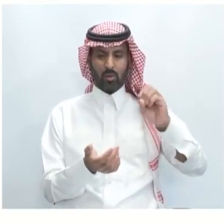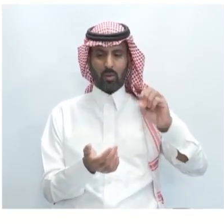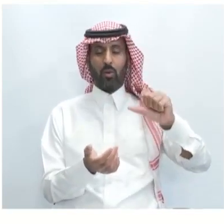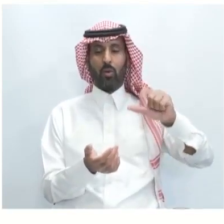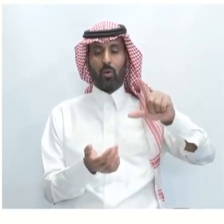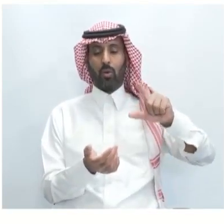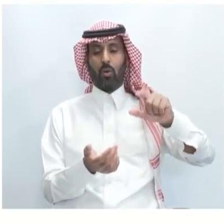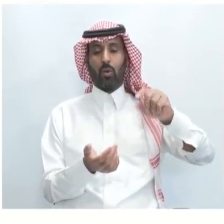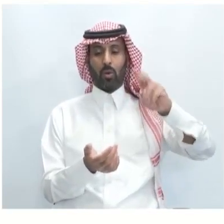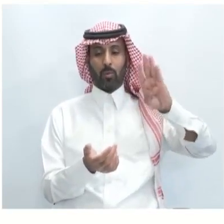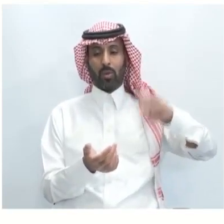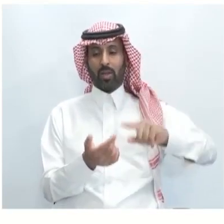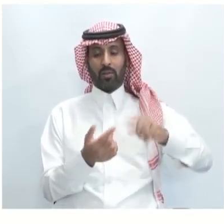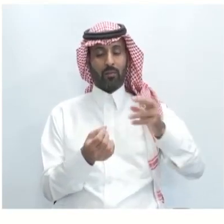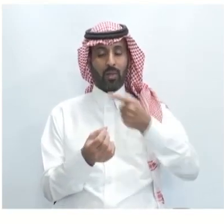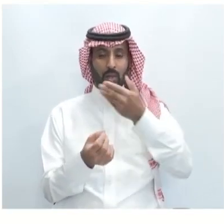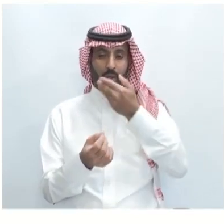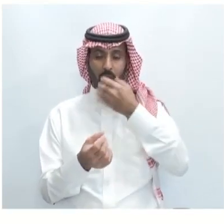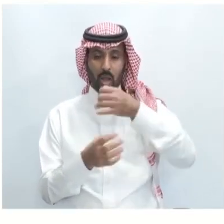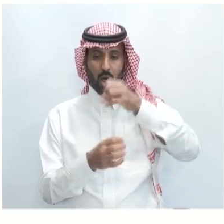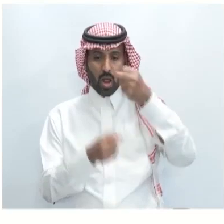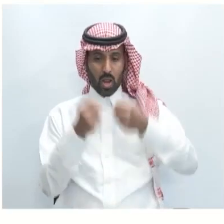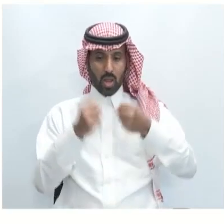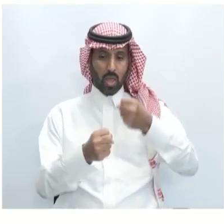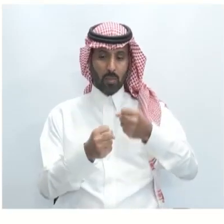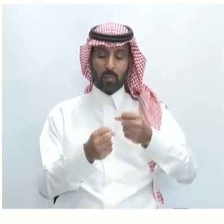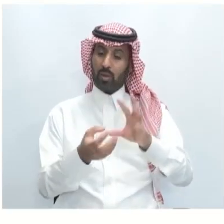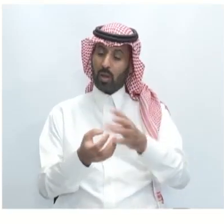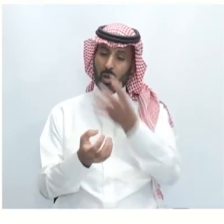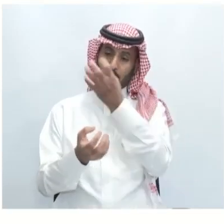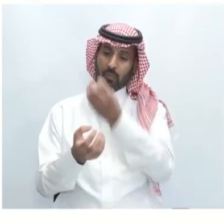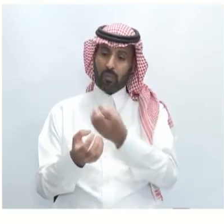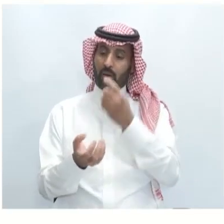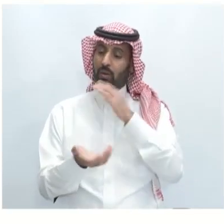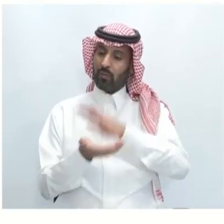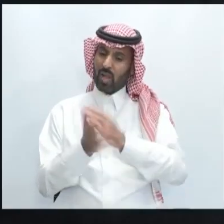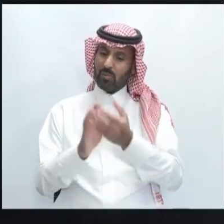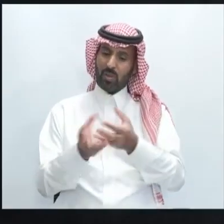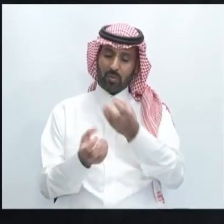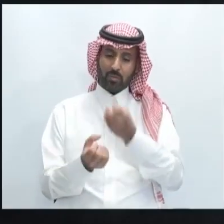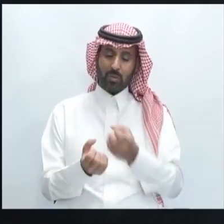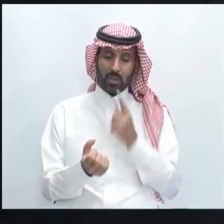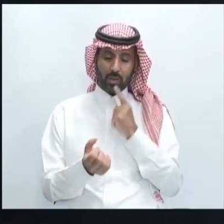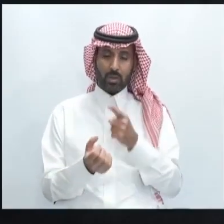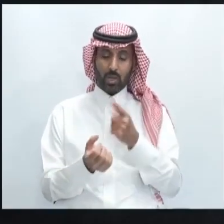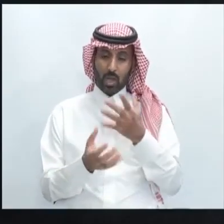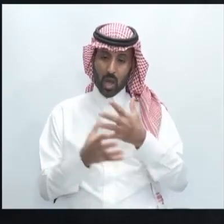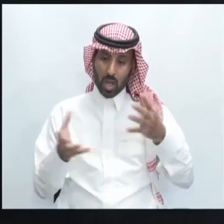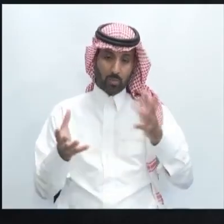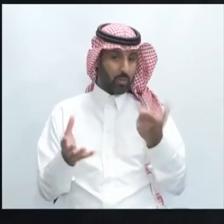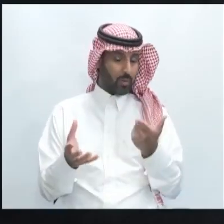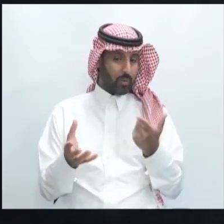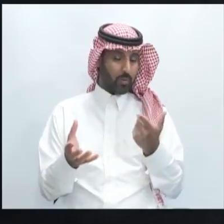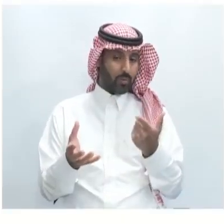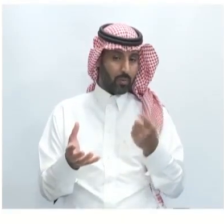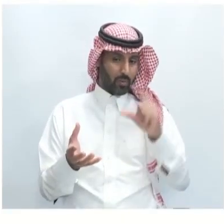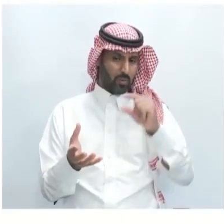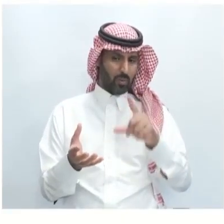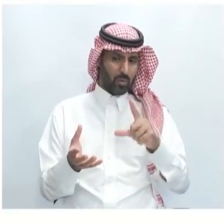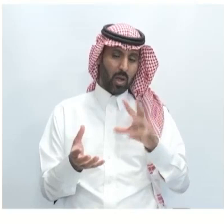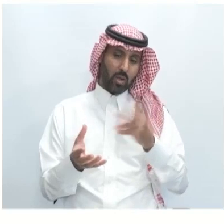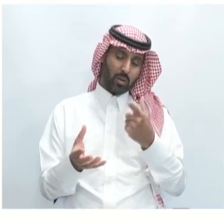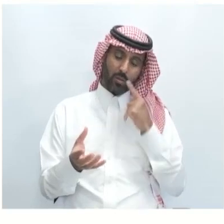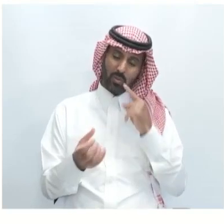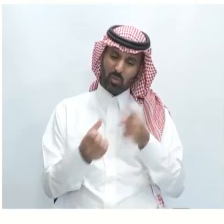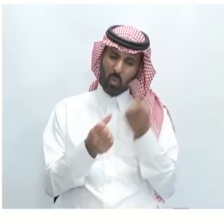في الحليب قد تكون في الفواكه في الخبز وفي البطاطس بالنسبه لحجمها قد تتراوح بين